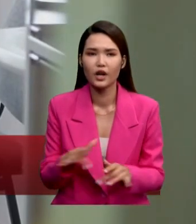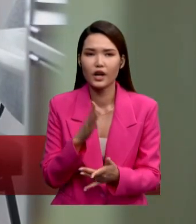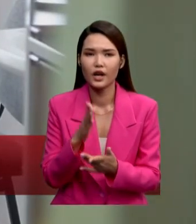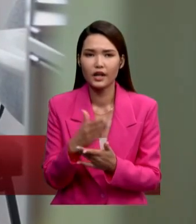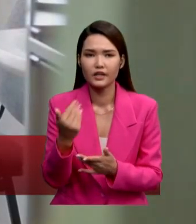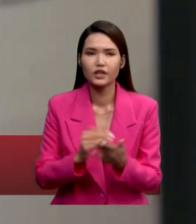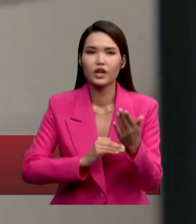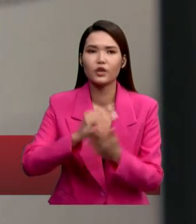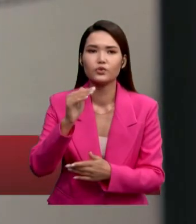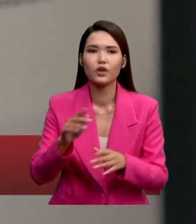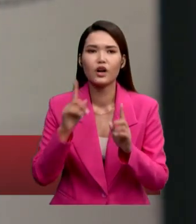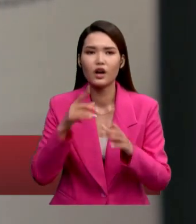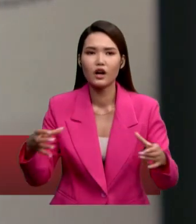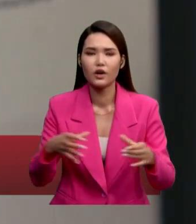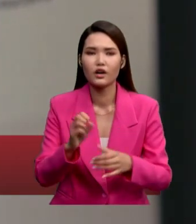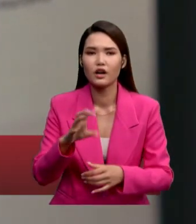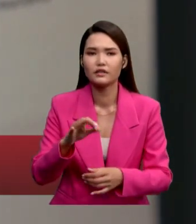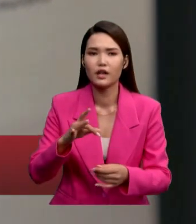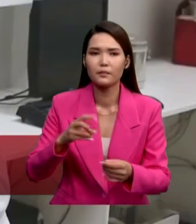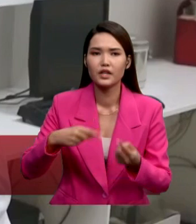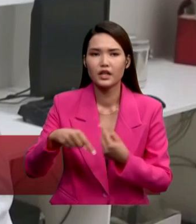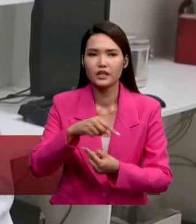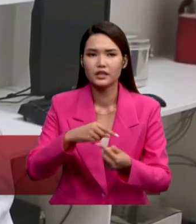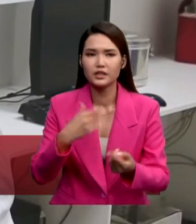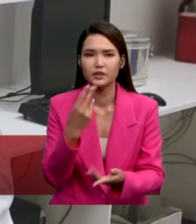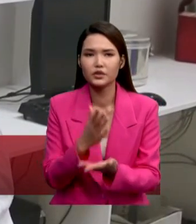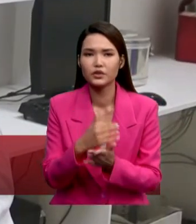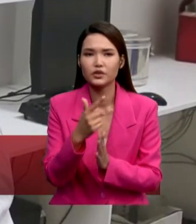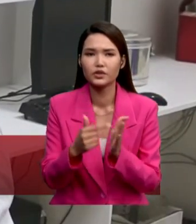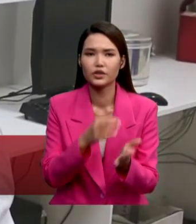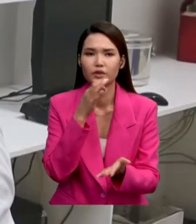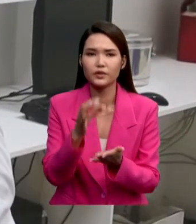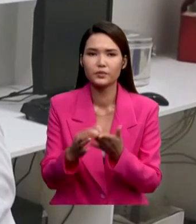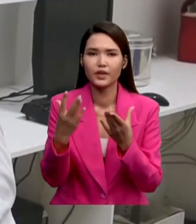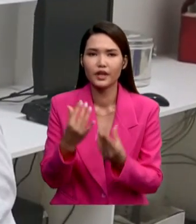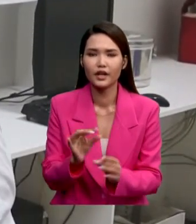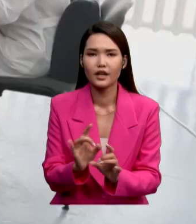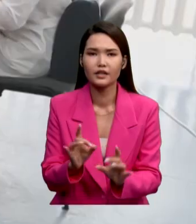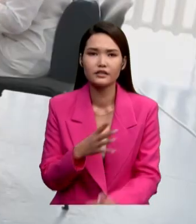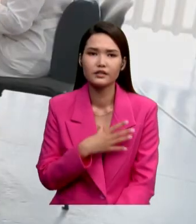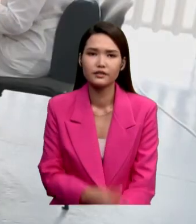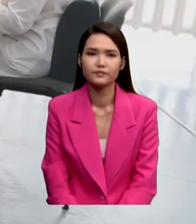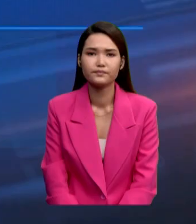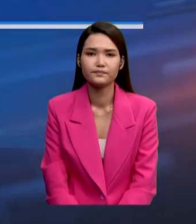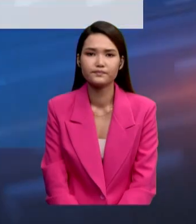туралы жоғары аудит палатасы Атамекен бизнес арнасының тілшісі жіберген сұраққа жауап беру кезінде мәлімдеді.